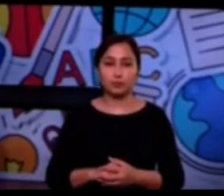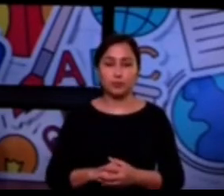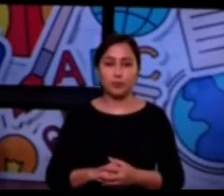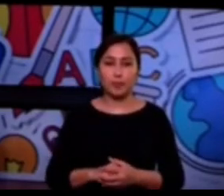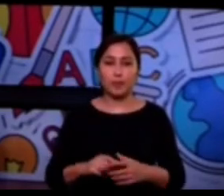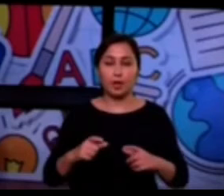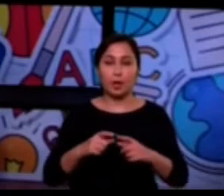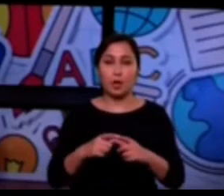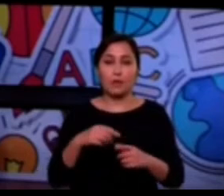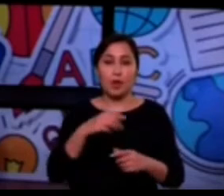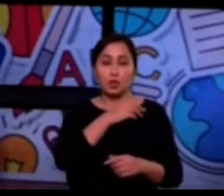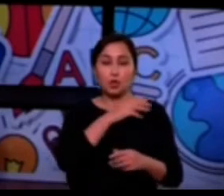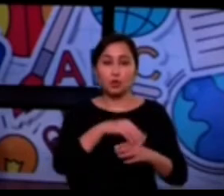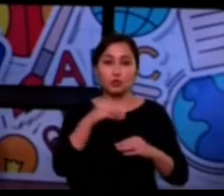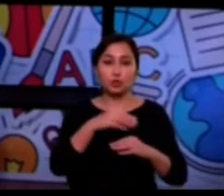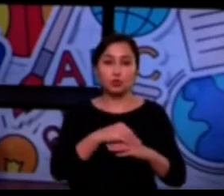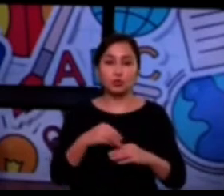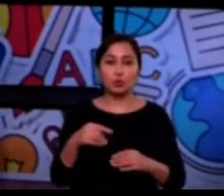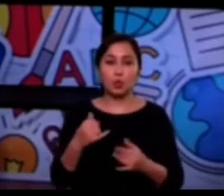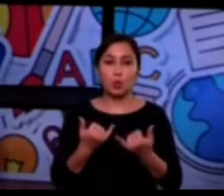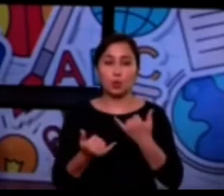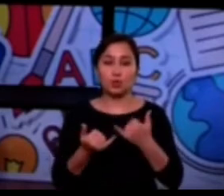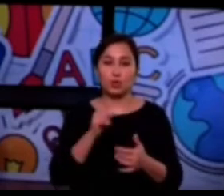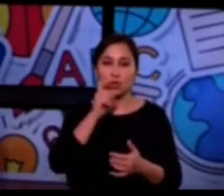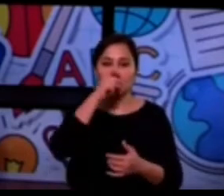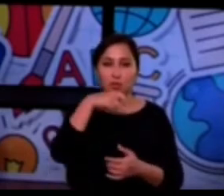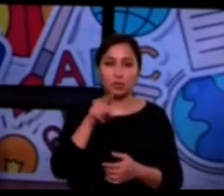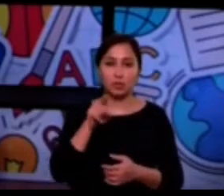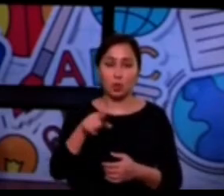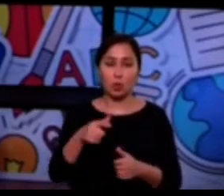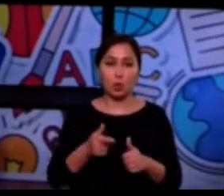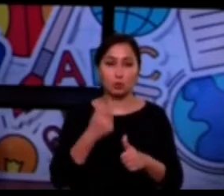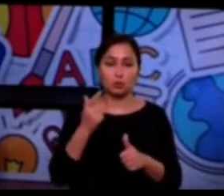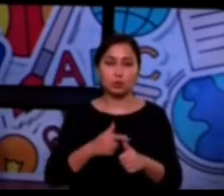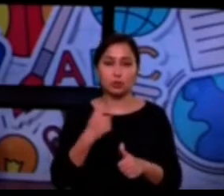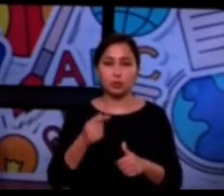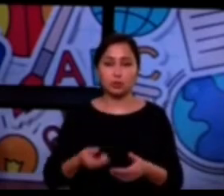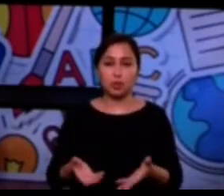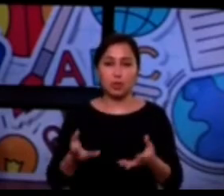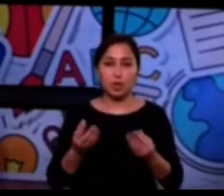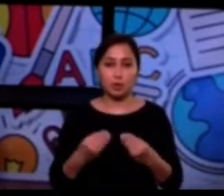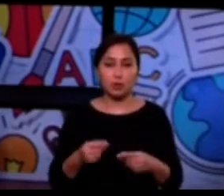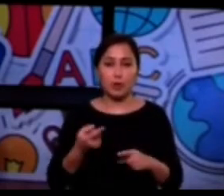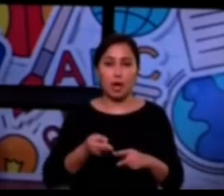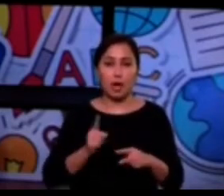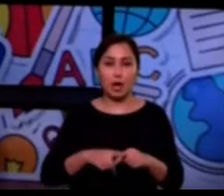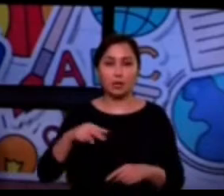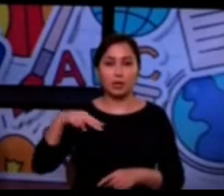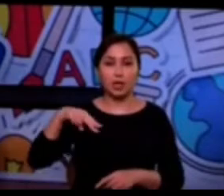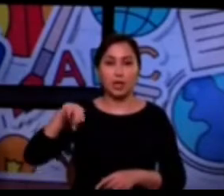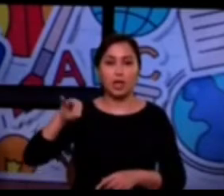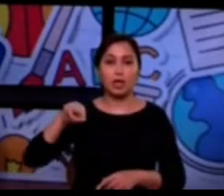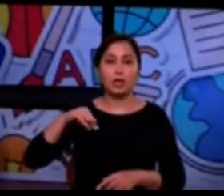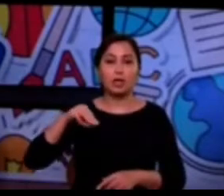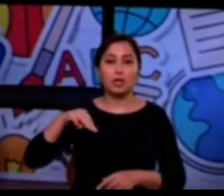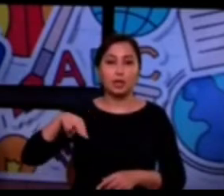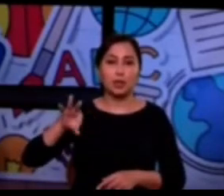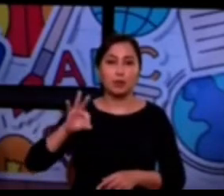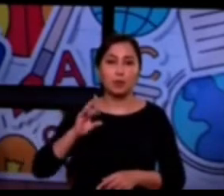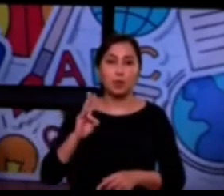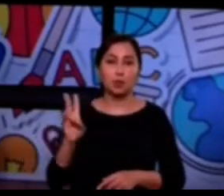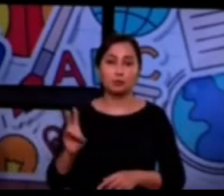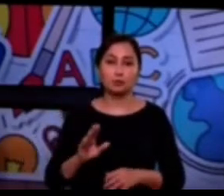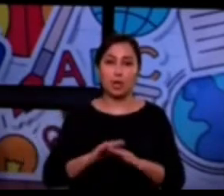В шкуре желтой кислый он. Называется, конечно же, лимон.